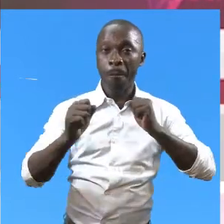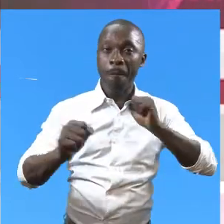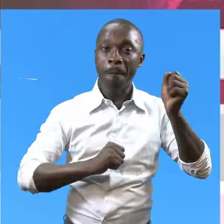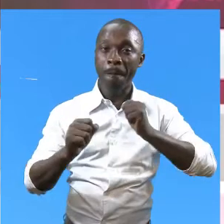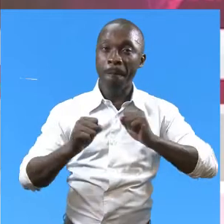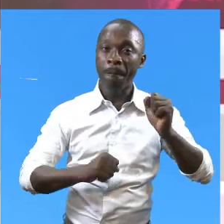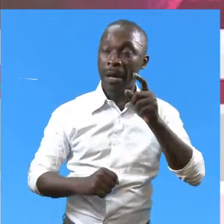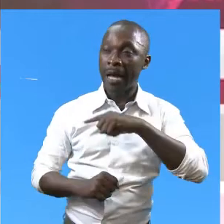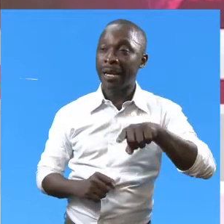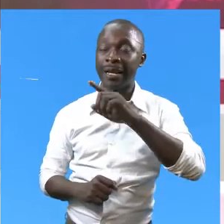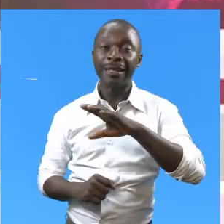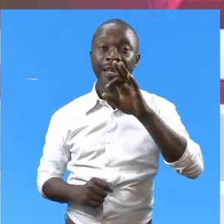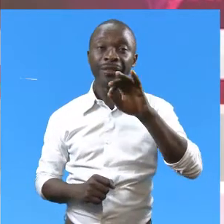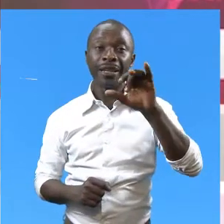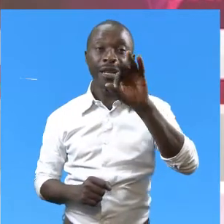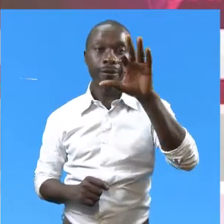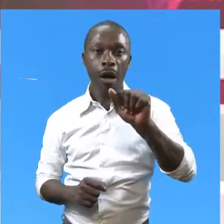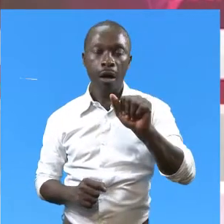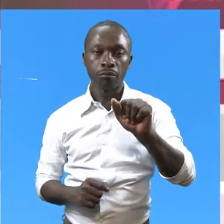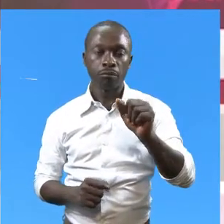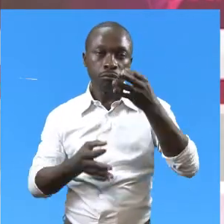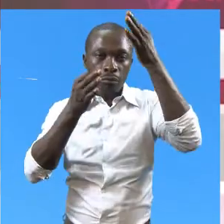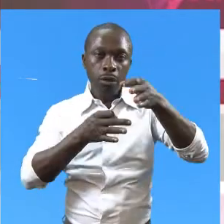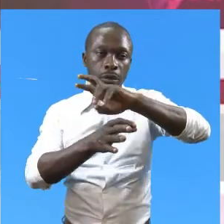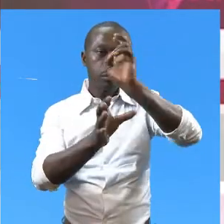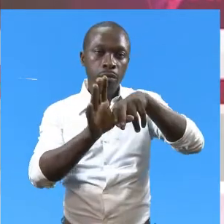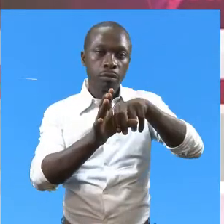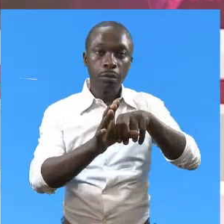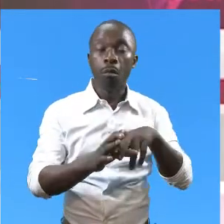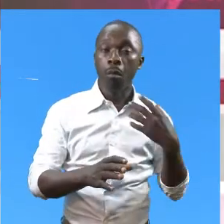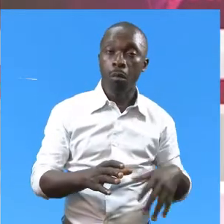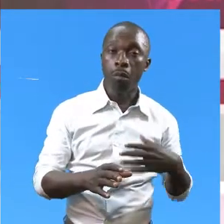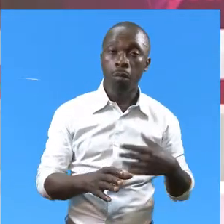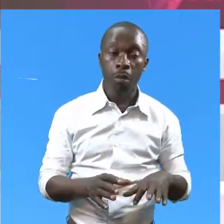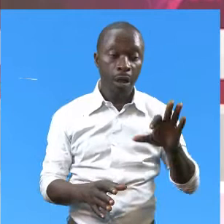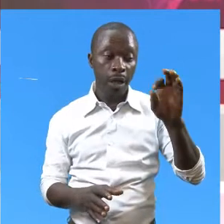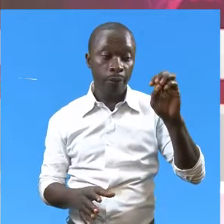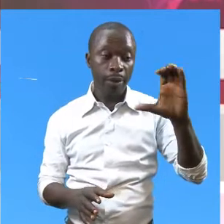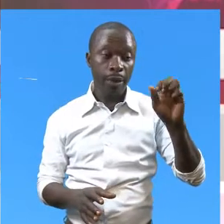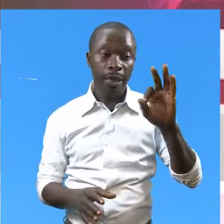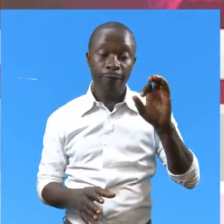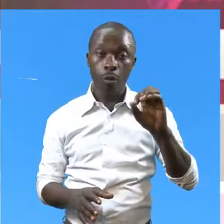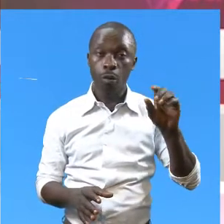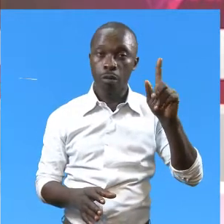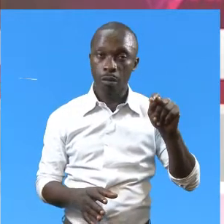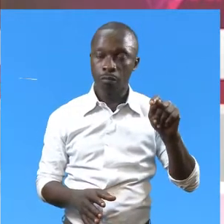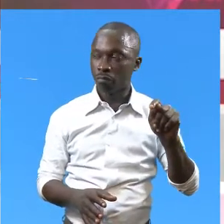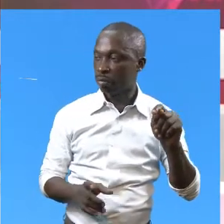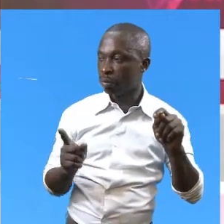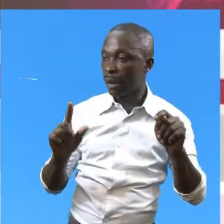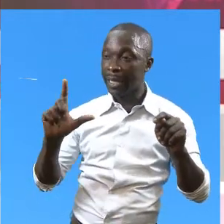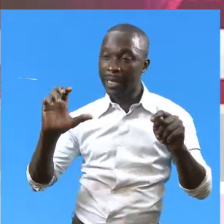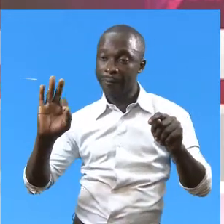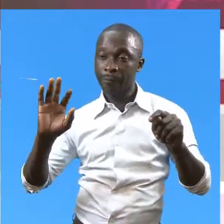dirigeante du football mondial FIFA a décidé de se lancer dans la guerre entre la Ligue camerounaise de football professionnel